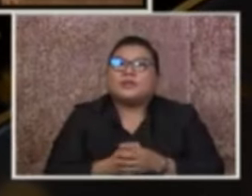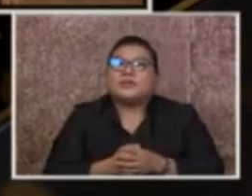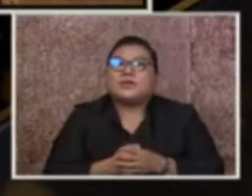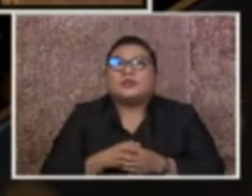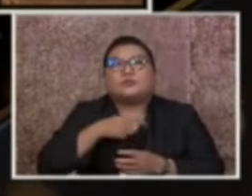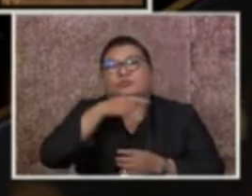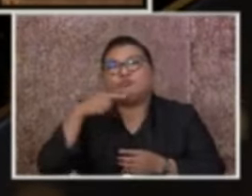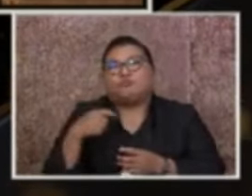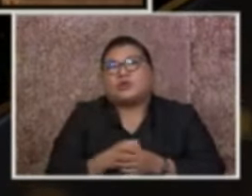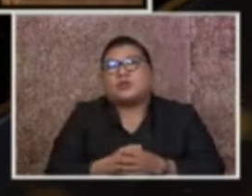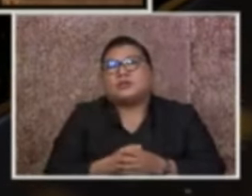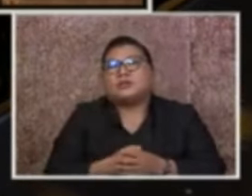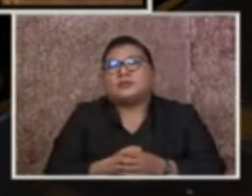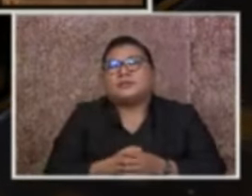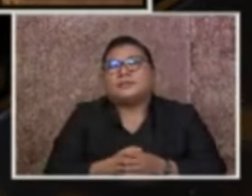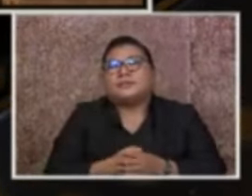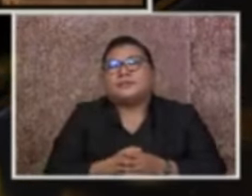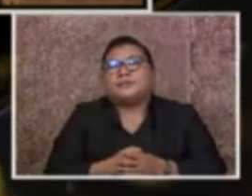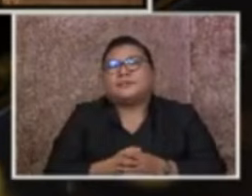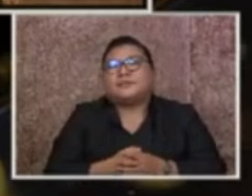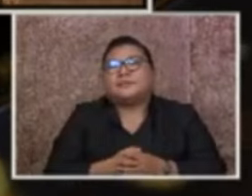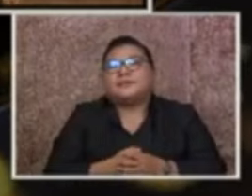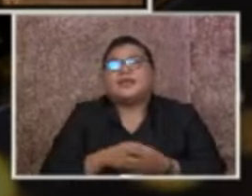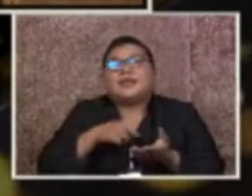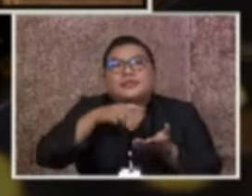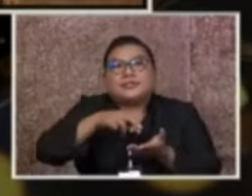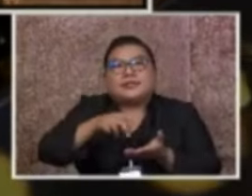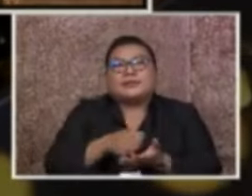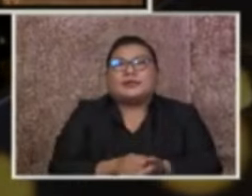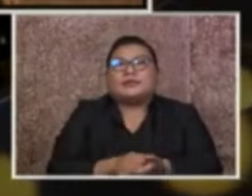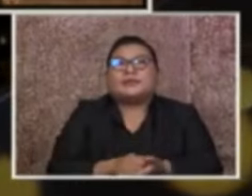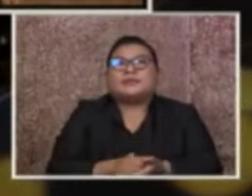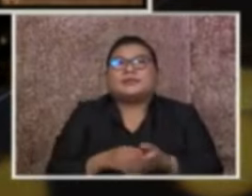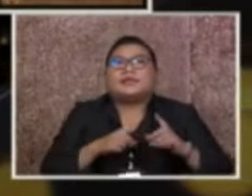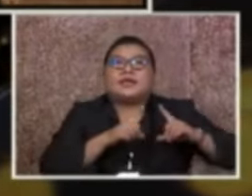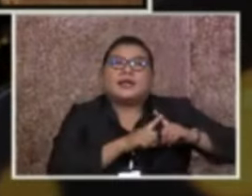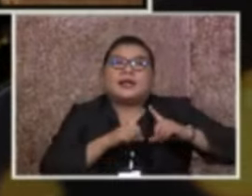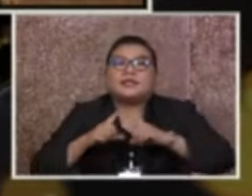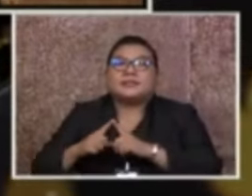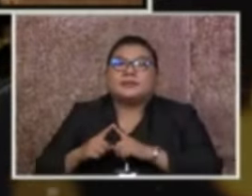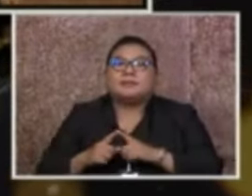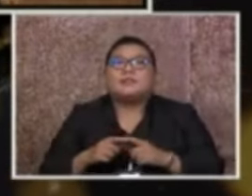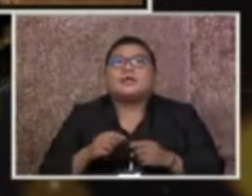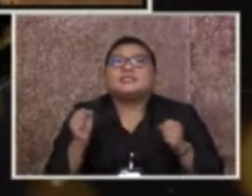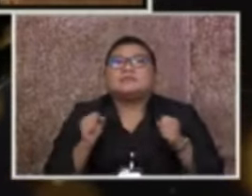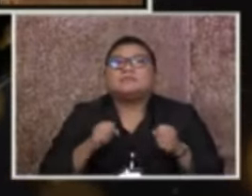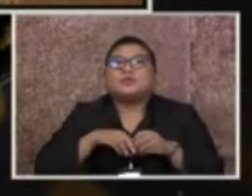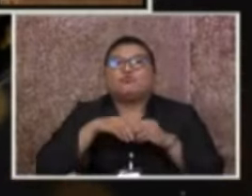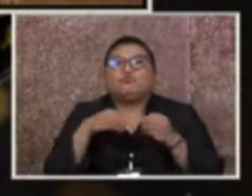dikurangi makanya darada itu jalan-jalan yang ada di Karang Asem cepat